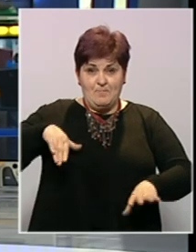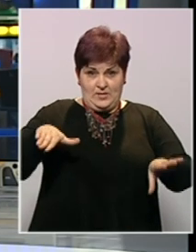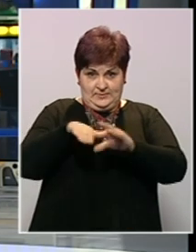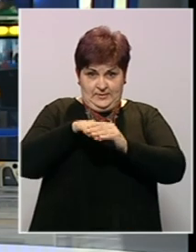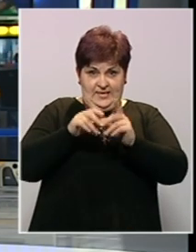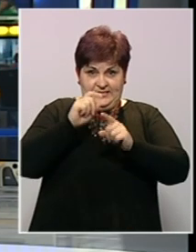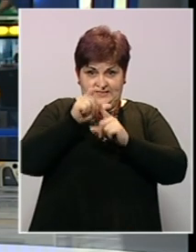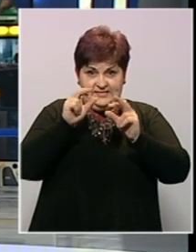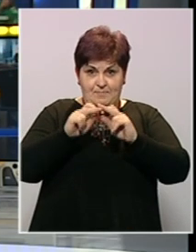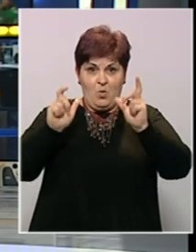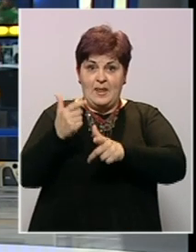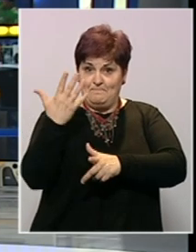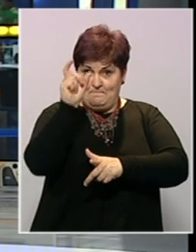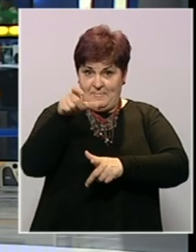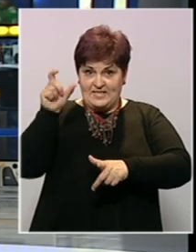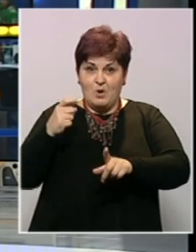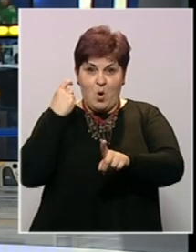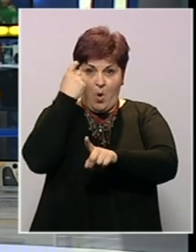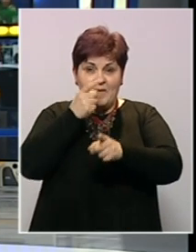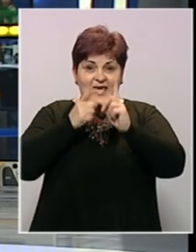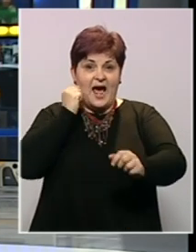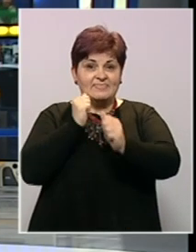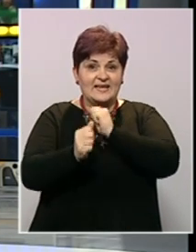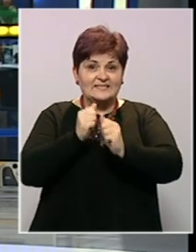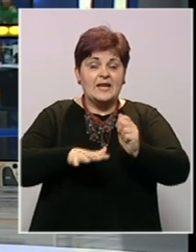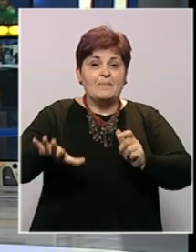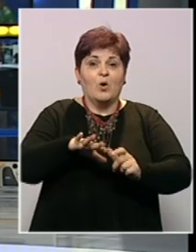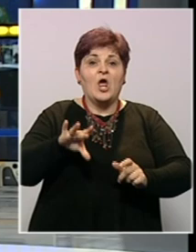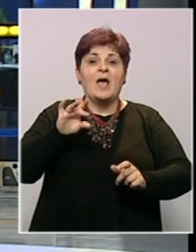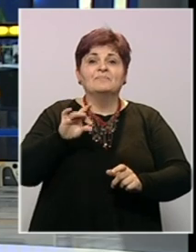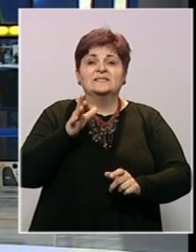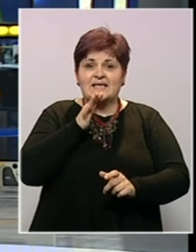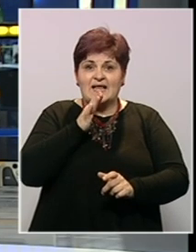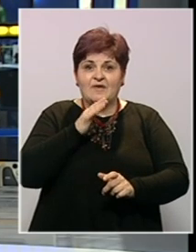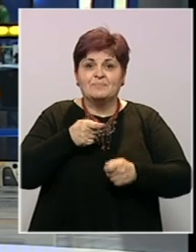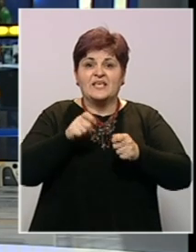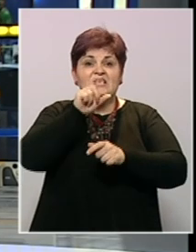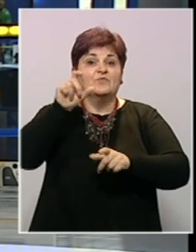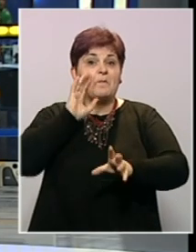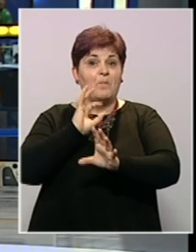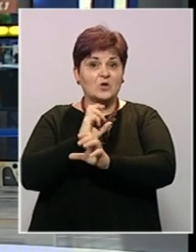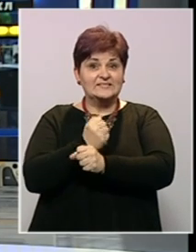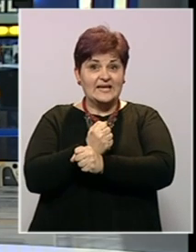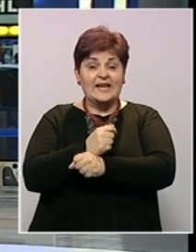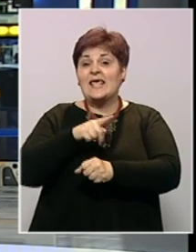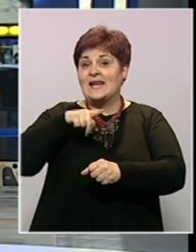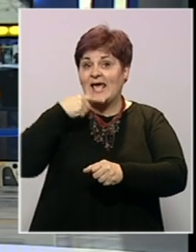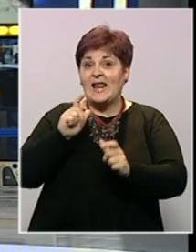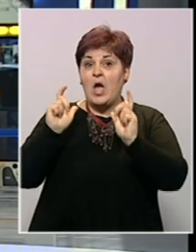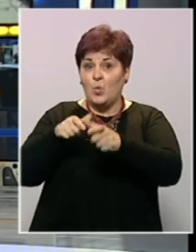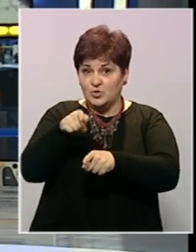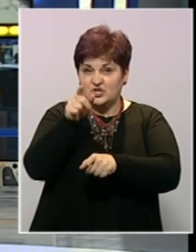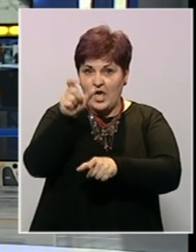Policijski službenici SIPE uhitili su 5 osoba osumnjičenih za ratne zločine na području Sarajeva. Iz tužiteljstva Bosne i Hercegovine su priopćili